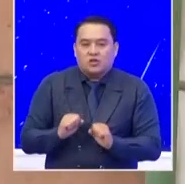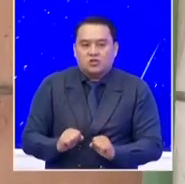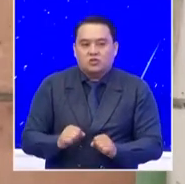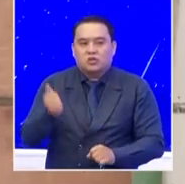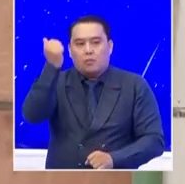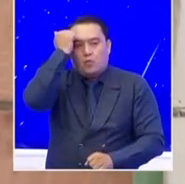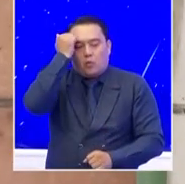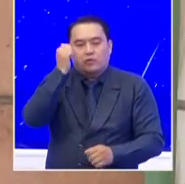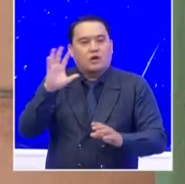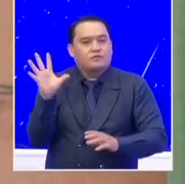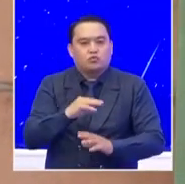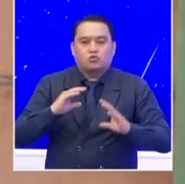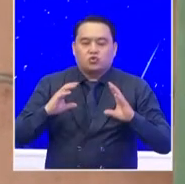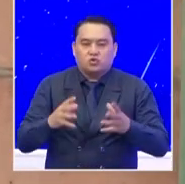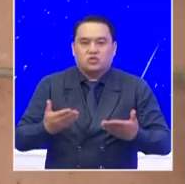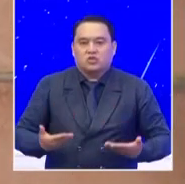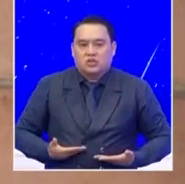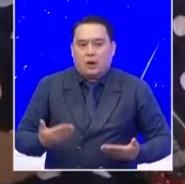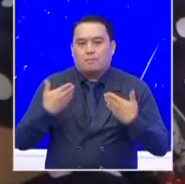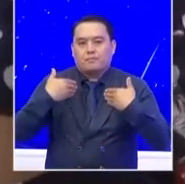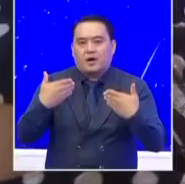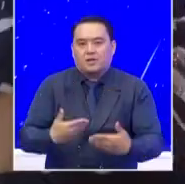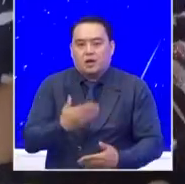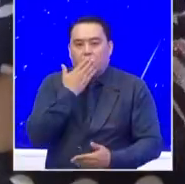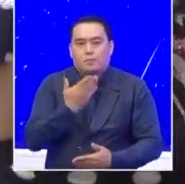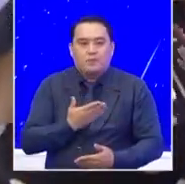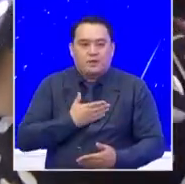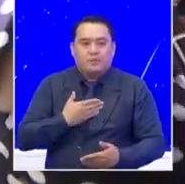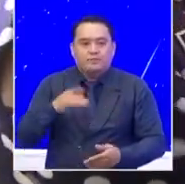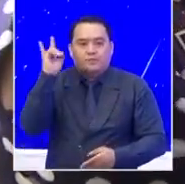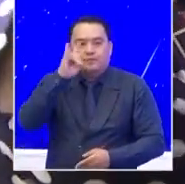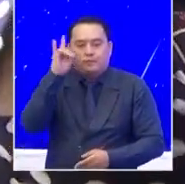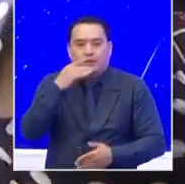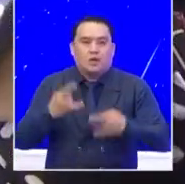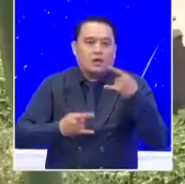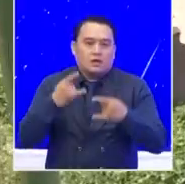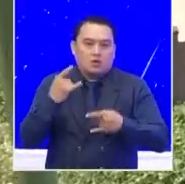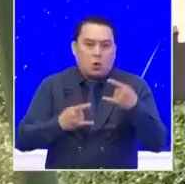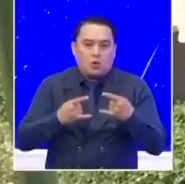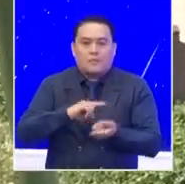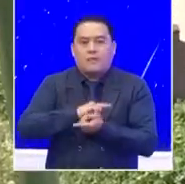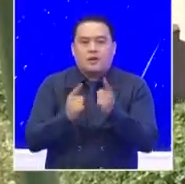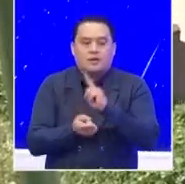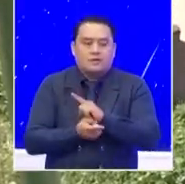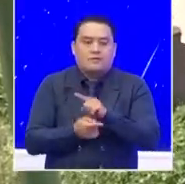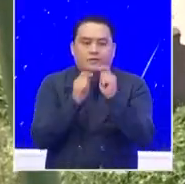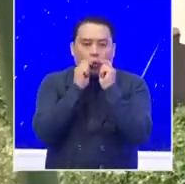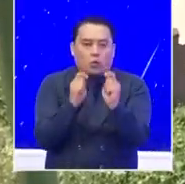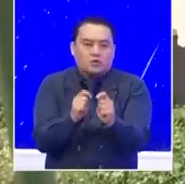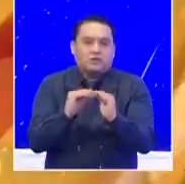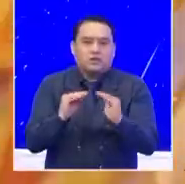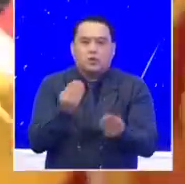Омарбаевой, запомнится на всю жизнь. Поздравить девочку приехали любимые персонажи мультиков и кино. Переодетые аниматоры вручили